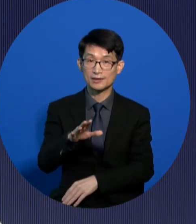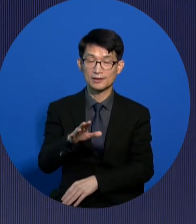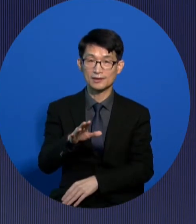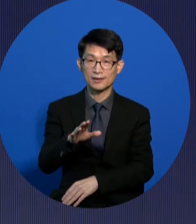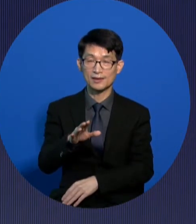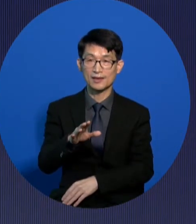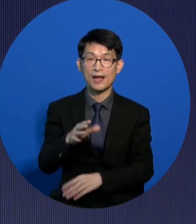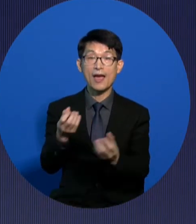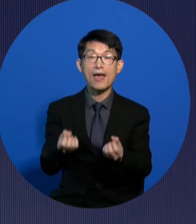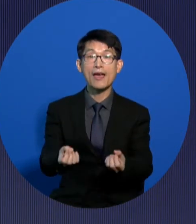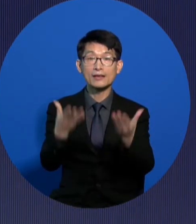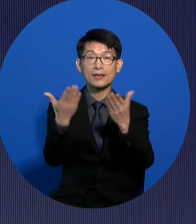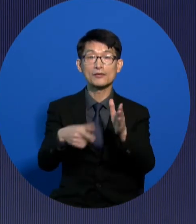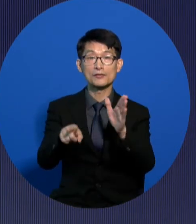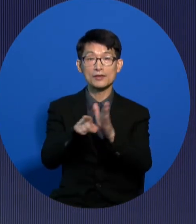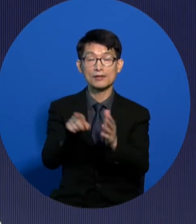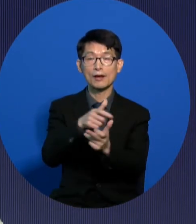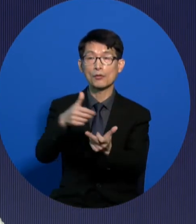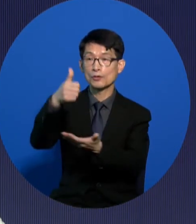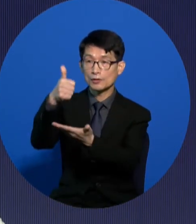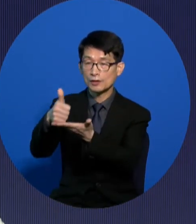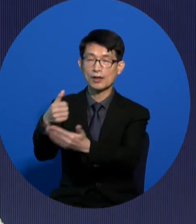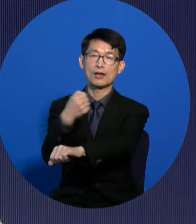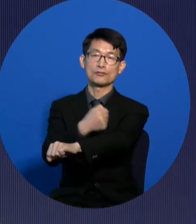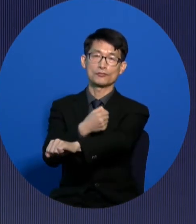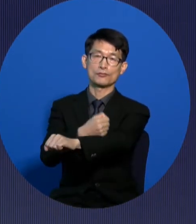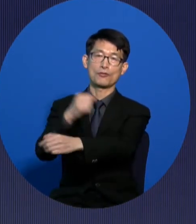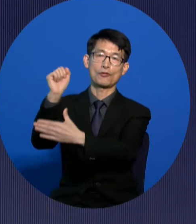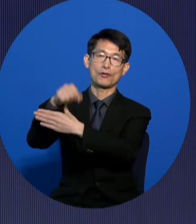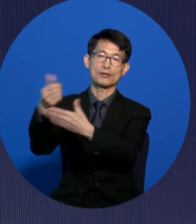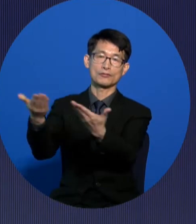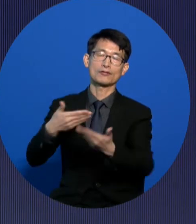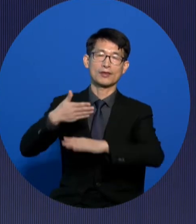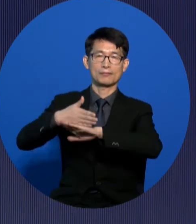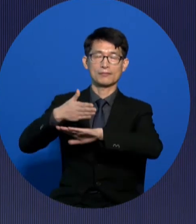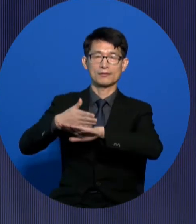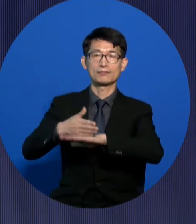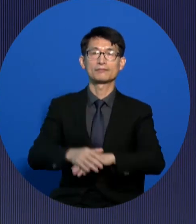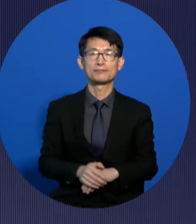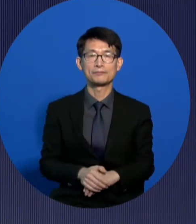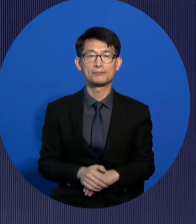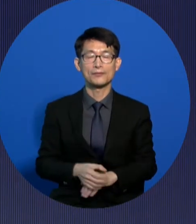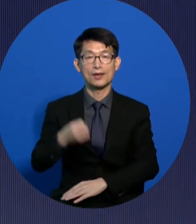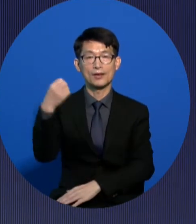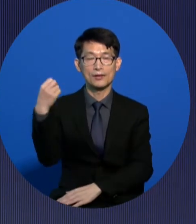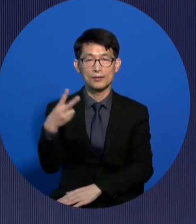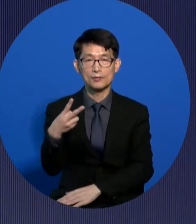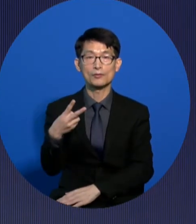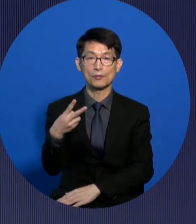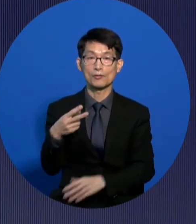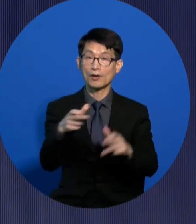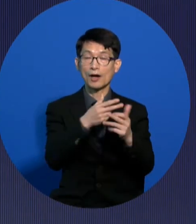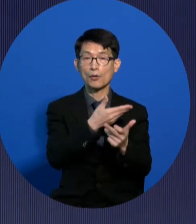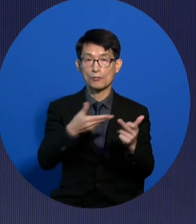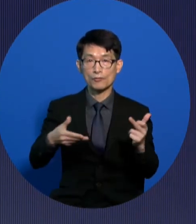최문순 도지사님 감사하고요. 또 우리 강원도청에서 전 직원분들이